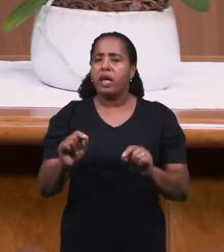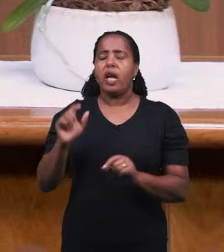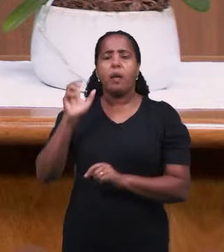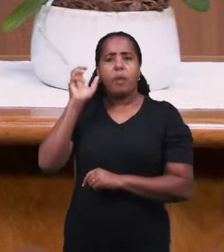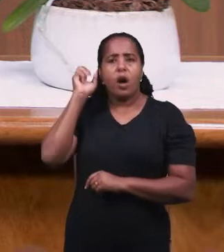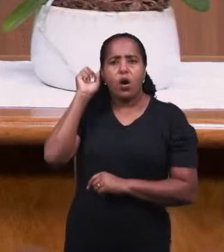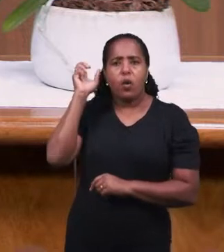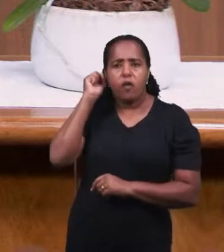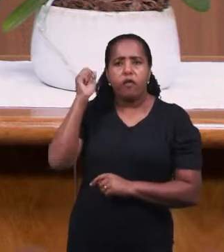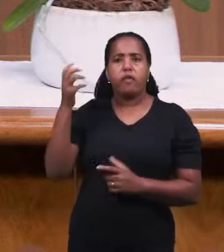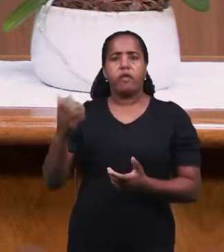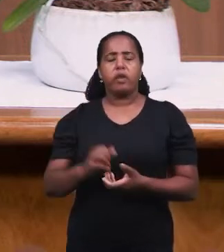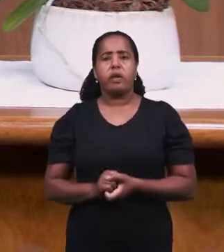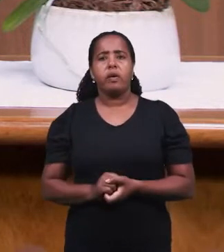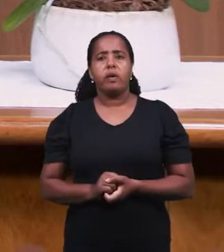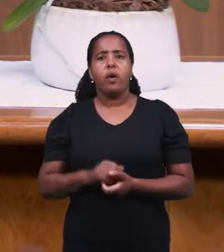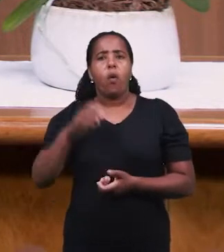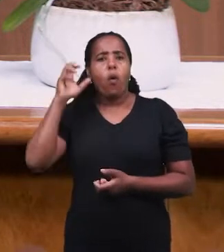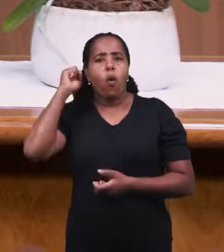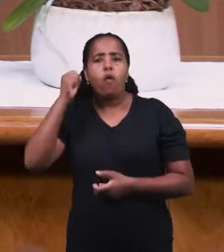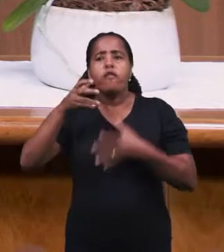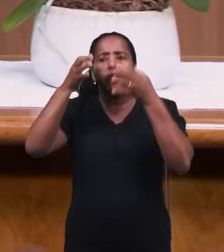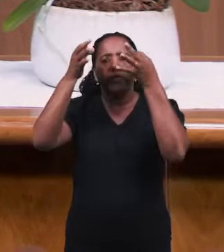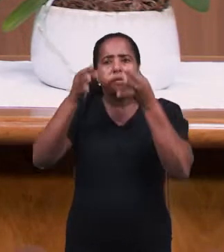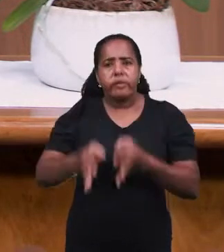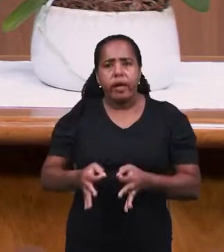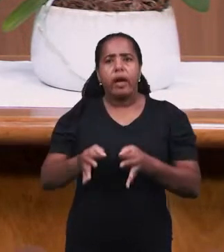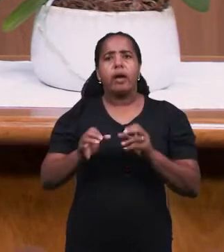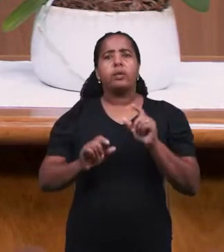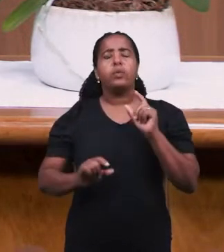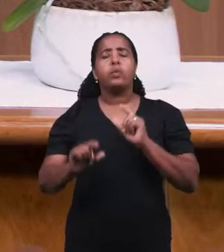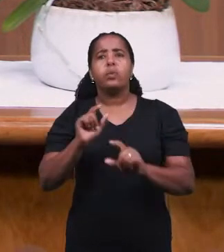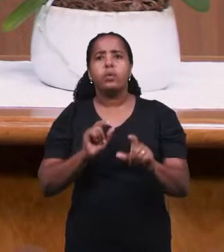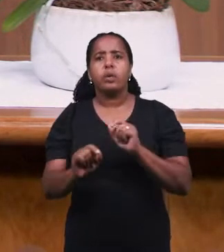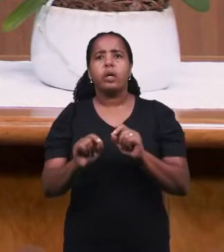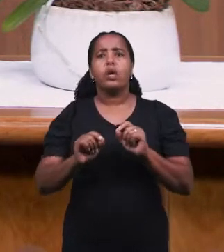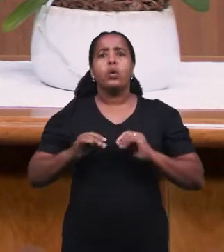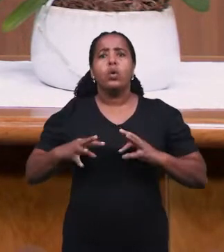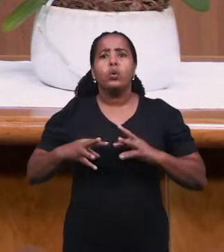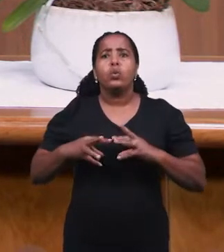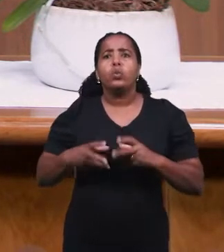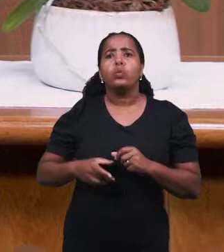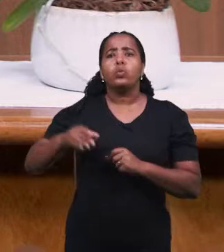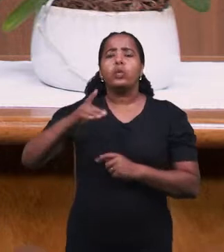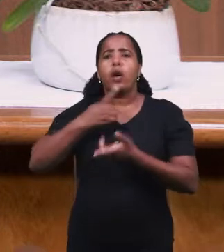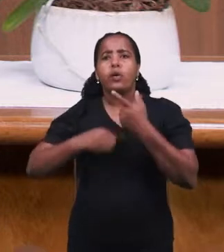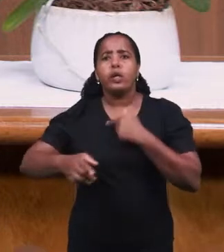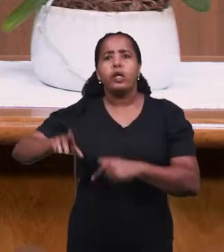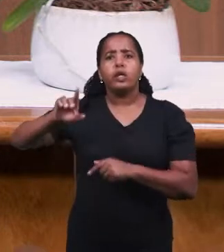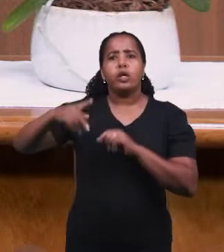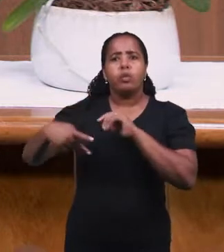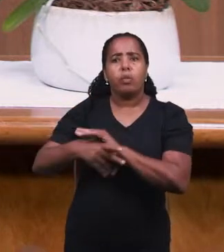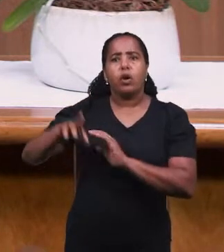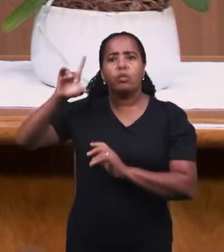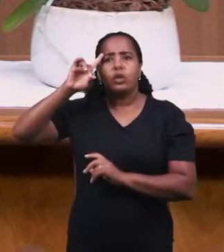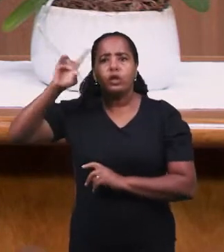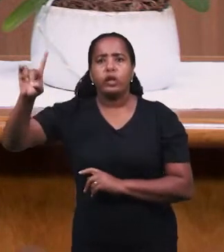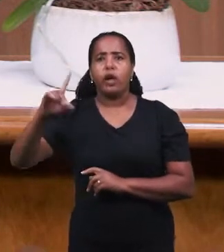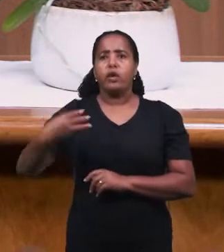c'était pour écouter de manière correcte ce que le Seigneur